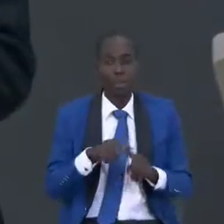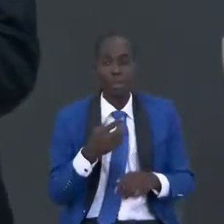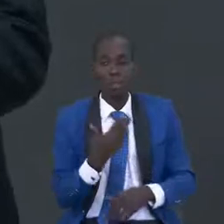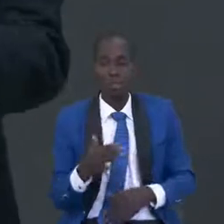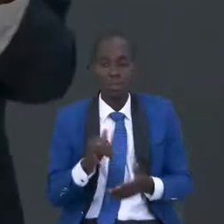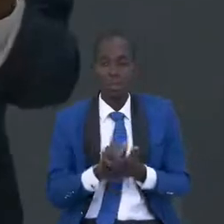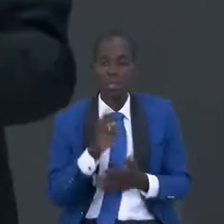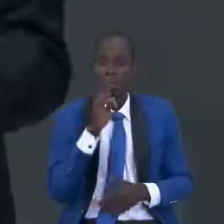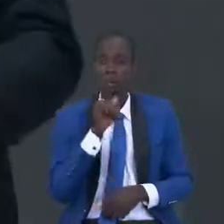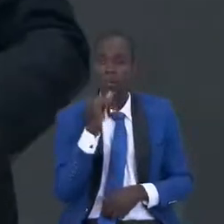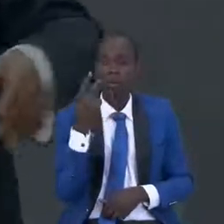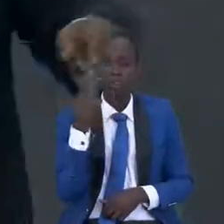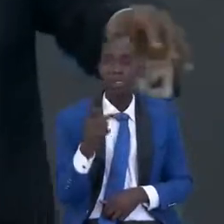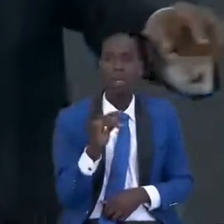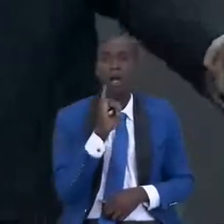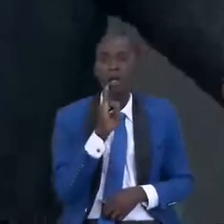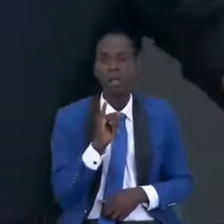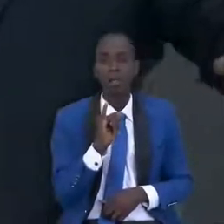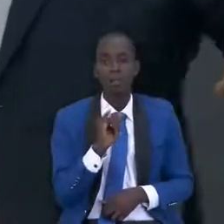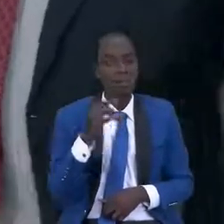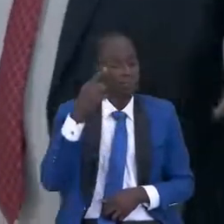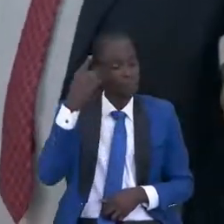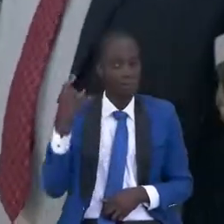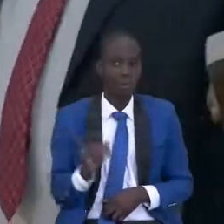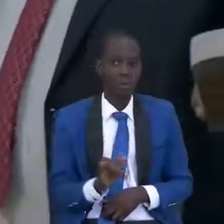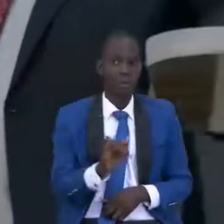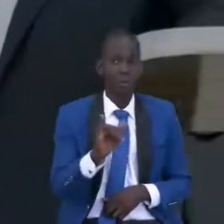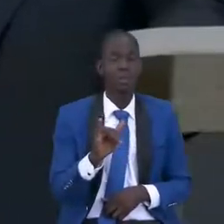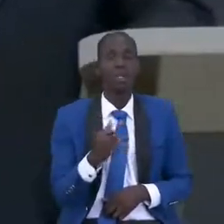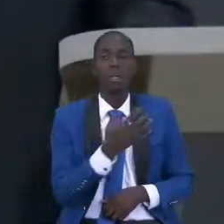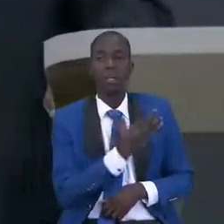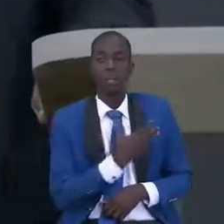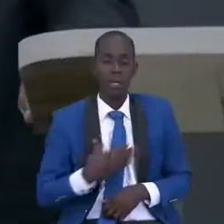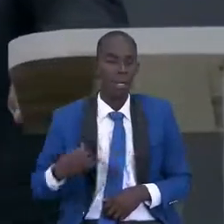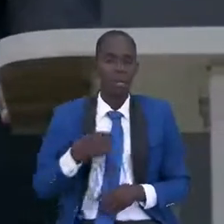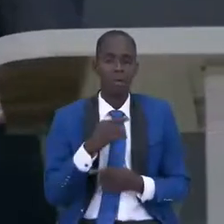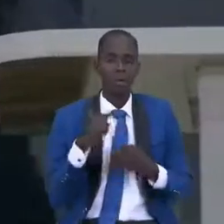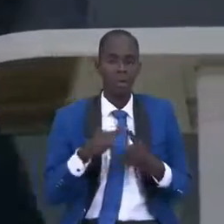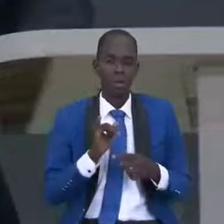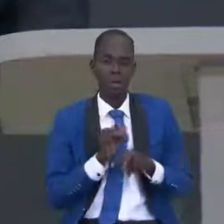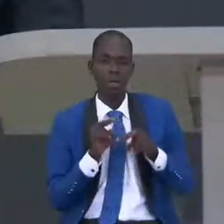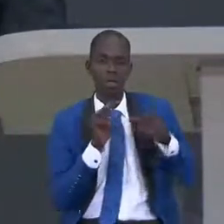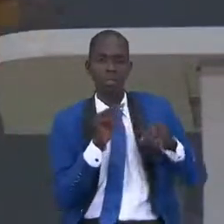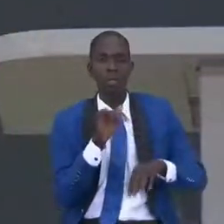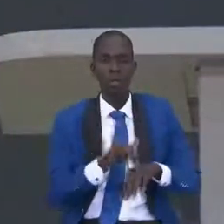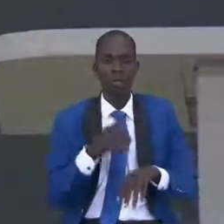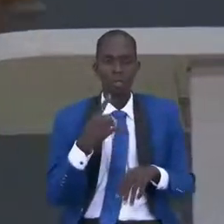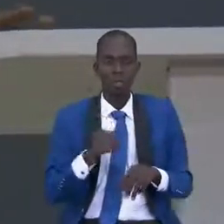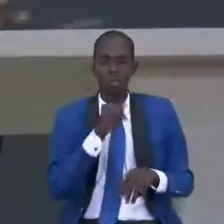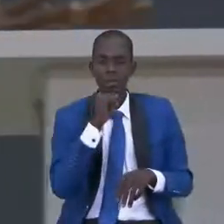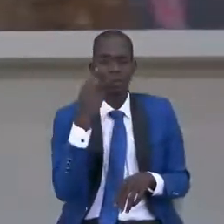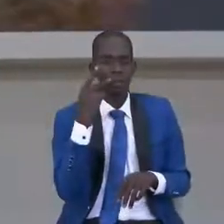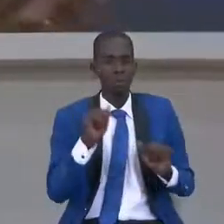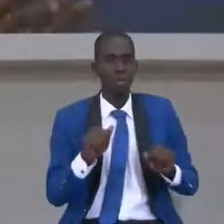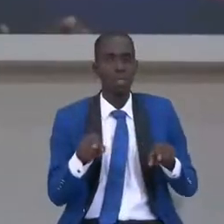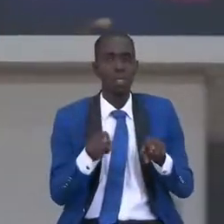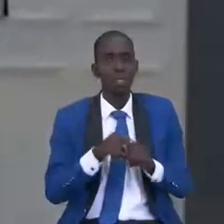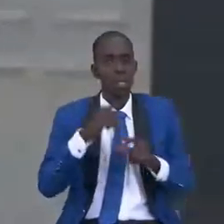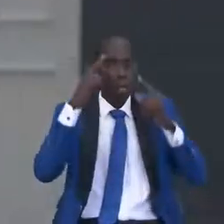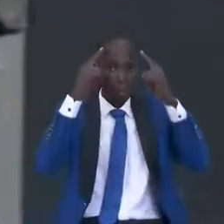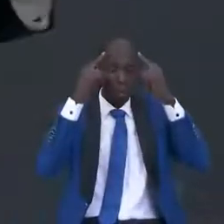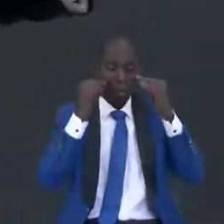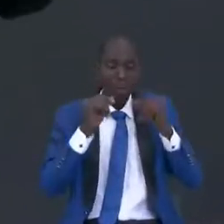choses invisibles sont éternelles. Quand je considère l'invisible, comme Moïse